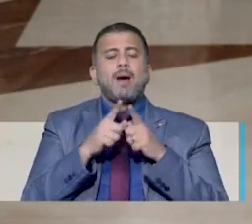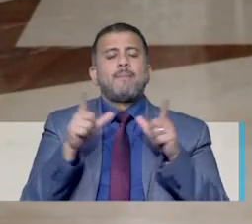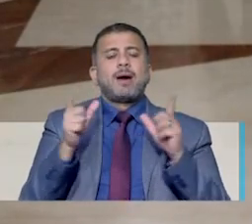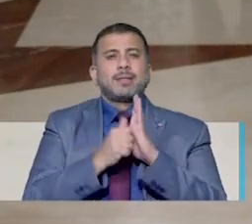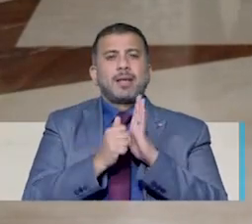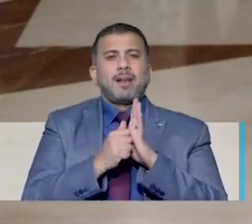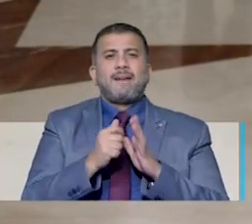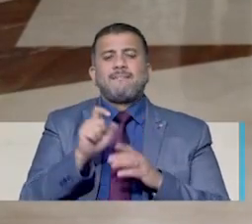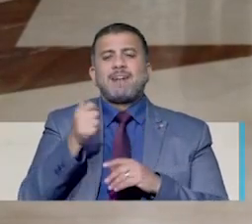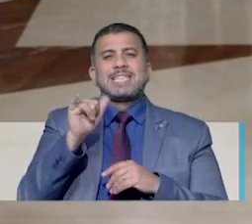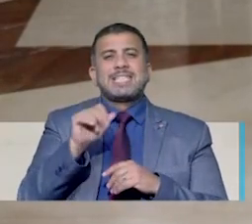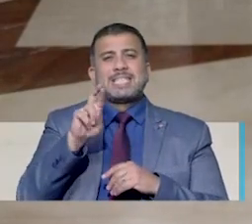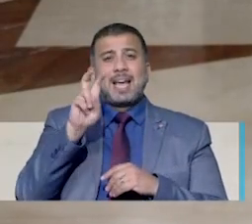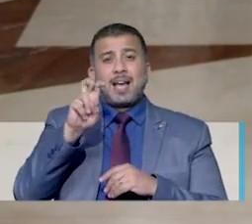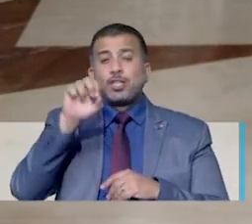الدار فايزه الضنحاني الشرقه